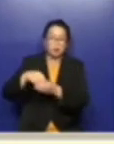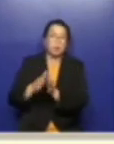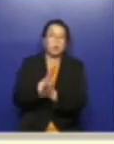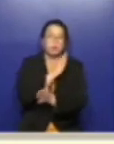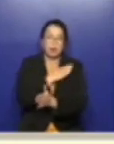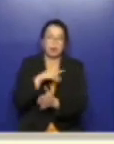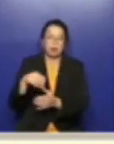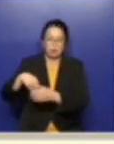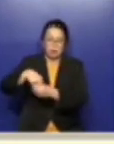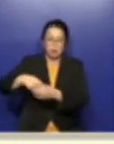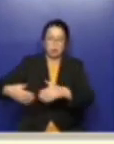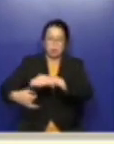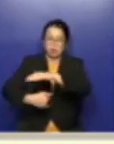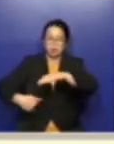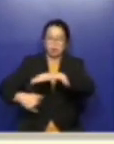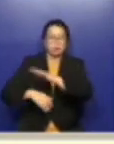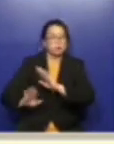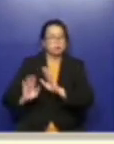ในเบื้องต้นขอขอบคุณครับ